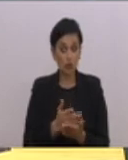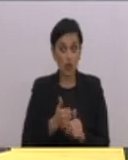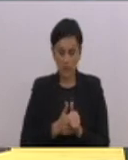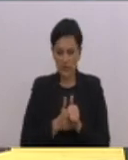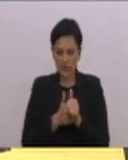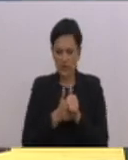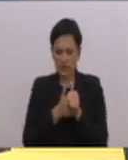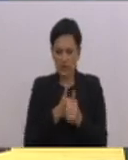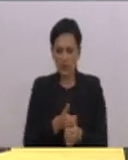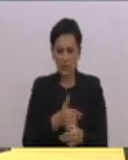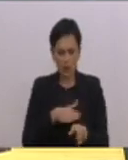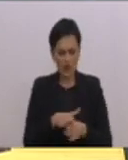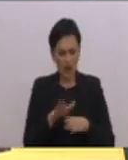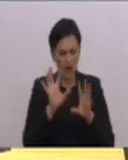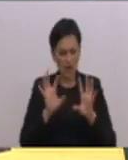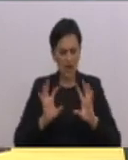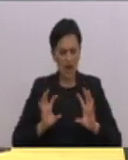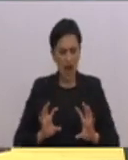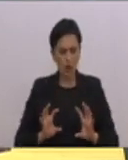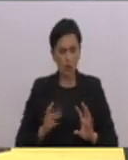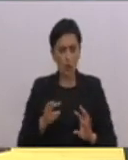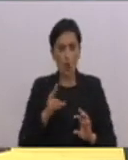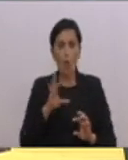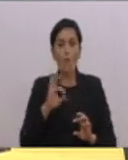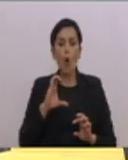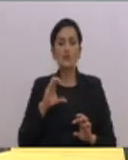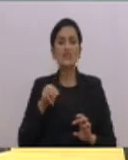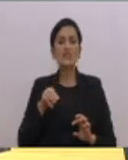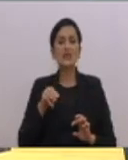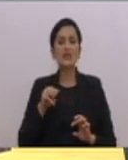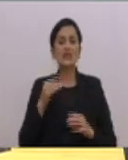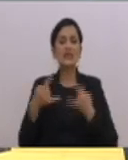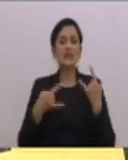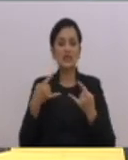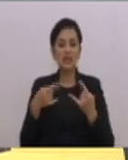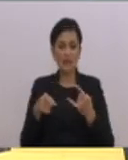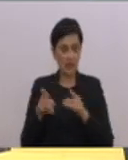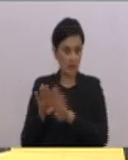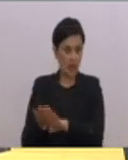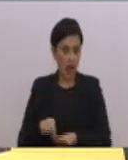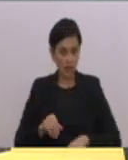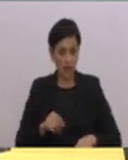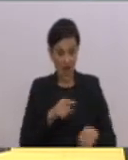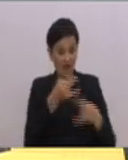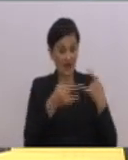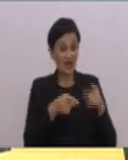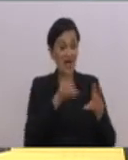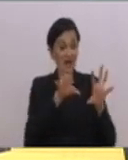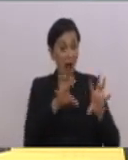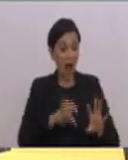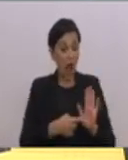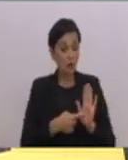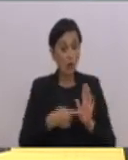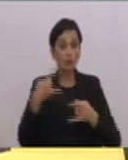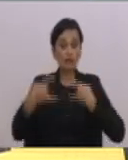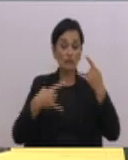რომ შევასრულოთ ეს კანონი, პოსტივი ხო დასახური იქნება, უბრალოდ. ამ კანონით უბრალოდ პოსტივის ვერ იმუშავებს.